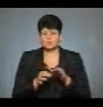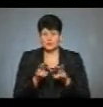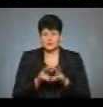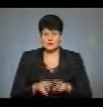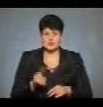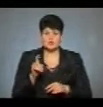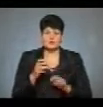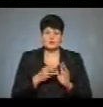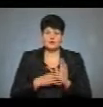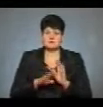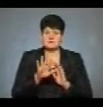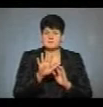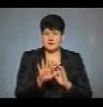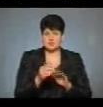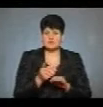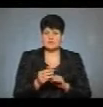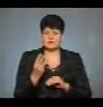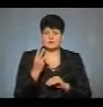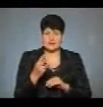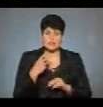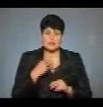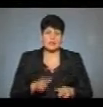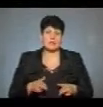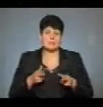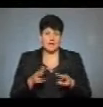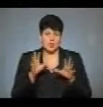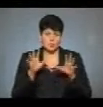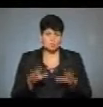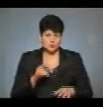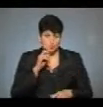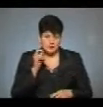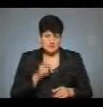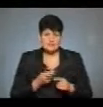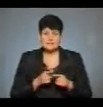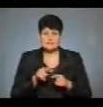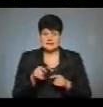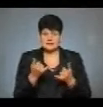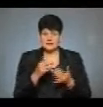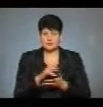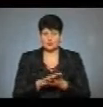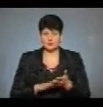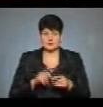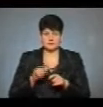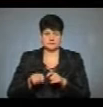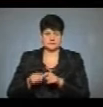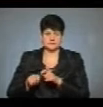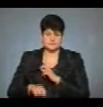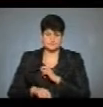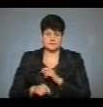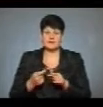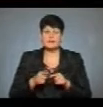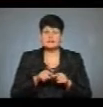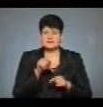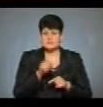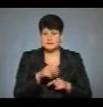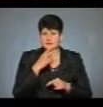статтею 185 частиною 3 Кримінального кодексу України. На даний час триває розслідування. Ця стаття